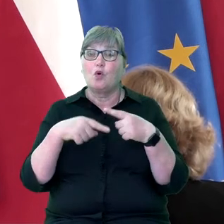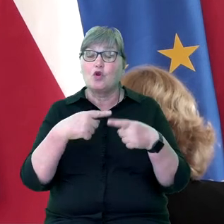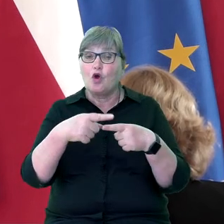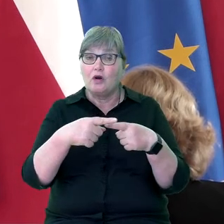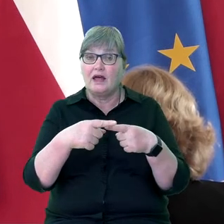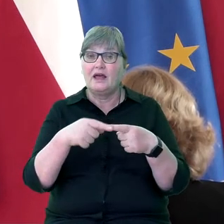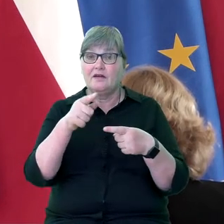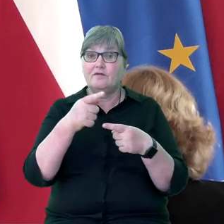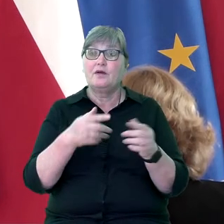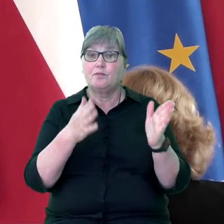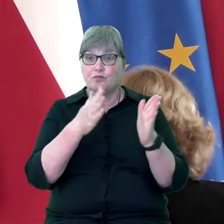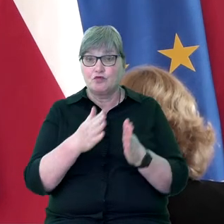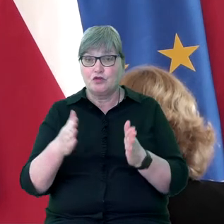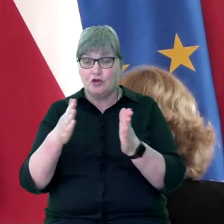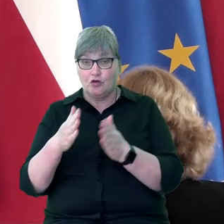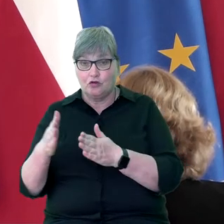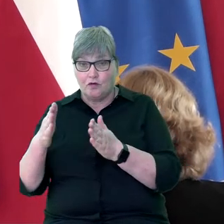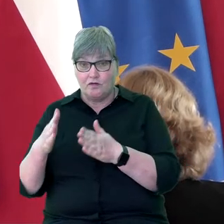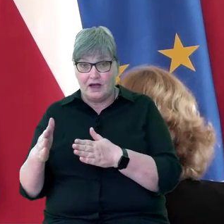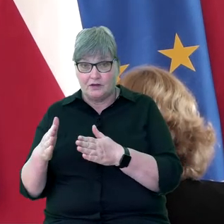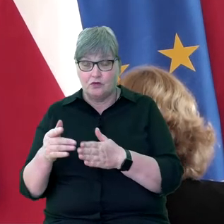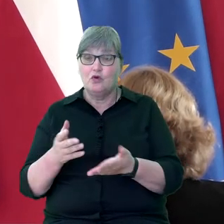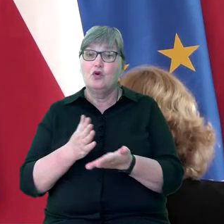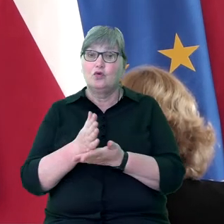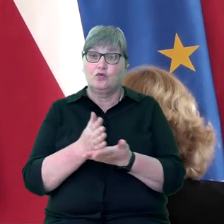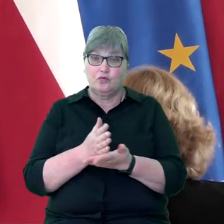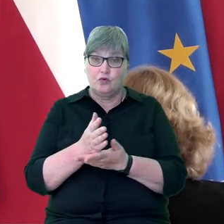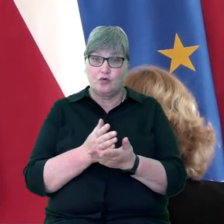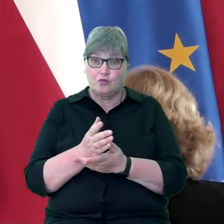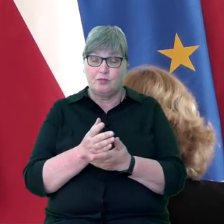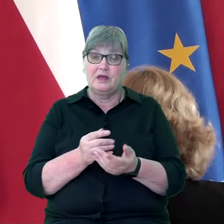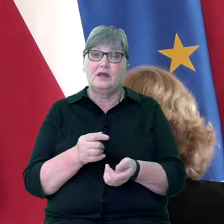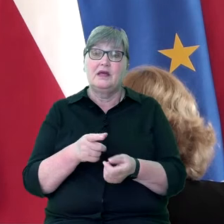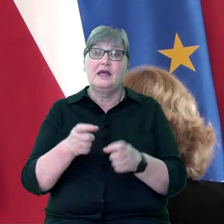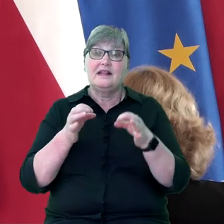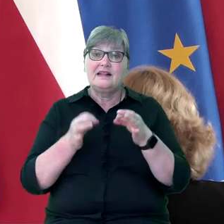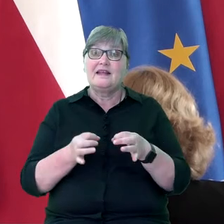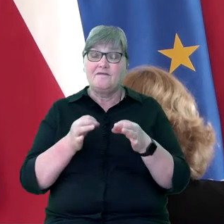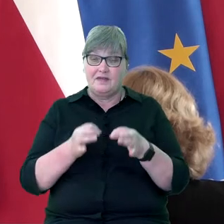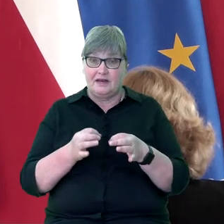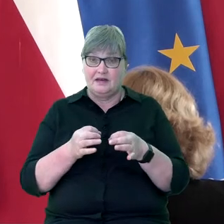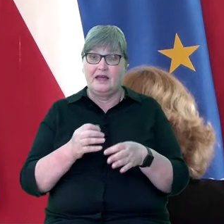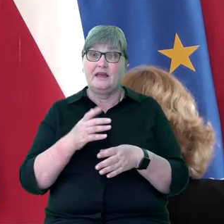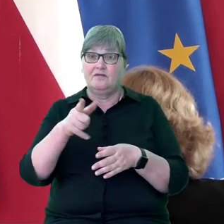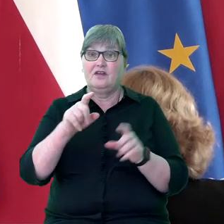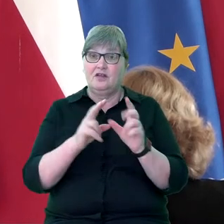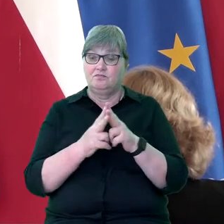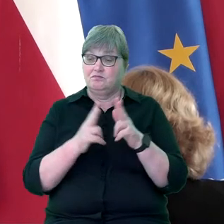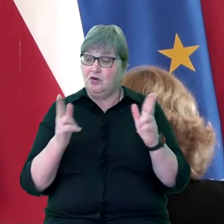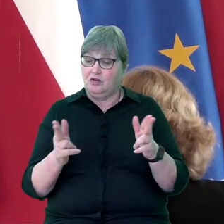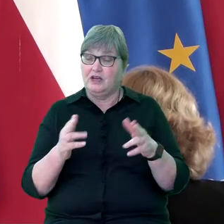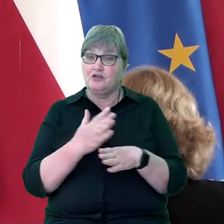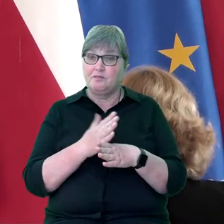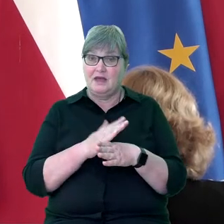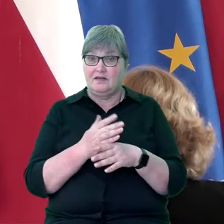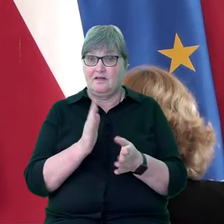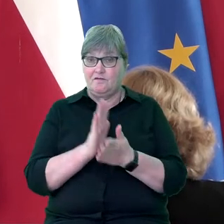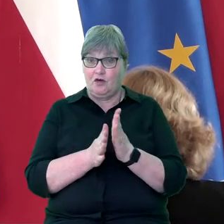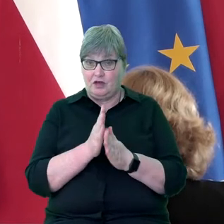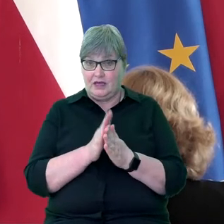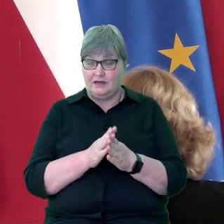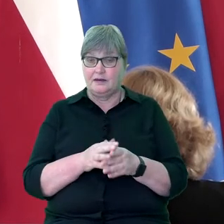w tworzeniu i kształtowaniu służby cywilnej w okresie międzywojennym. Ustawa obejmowała swoim zasięgiem całe